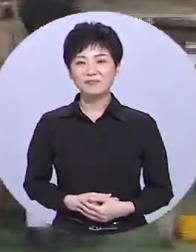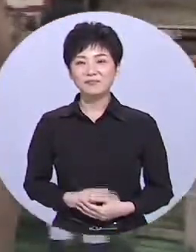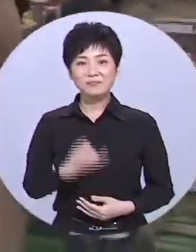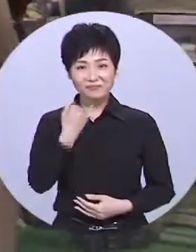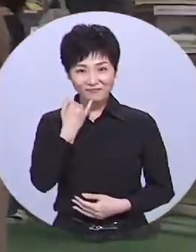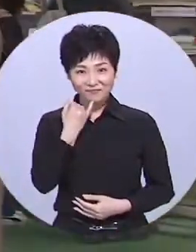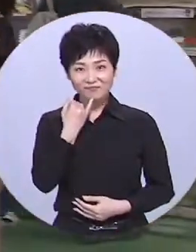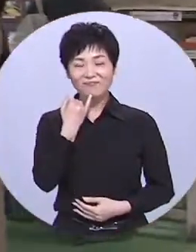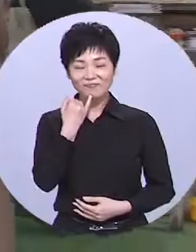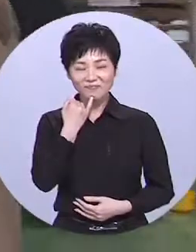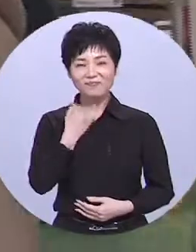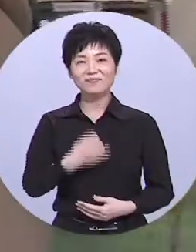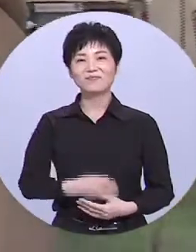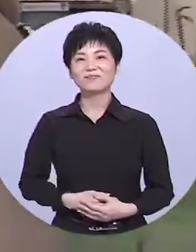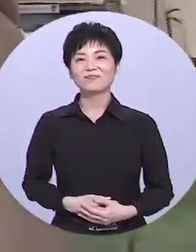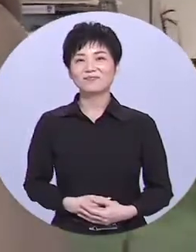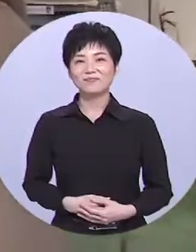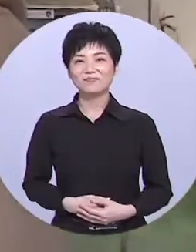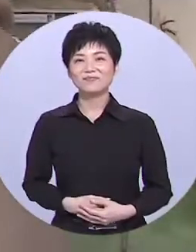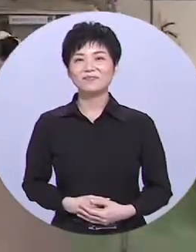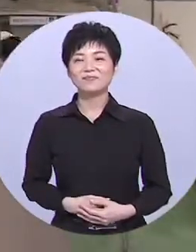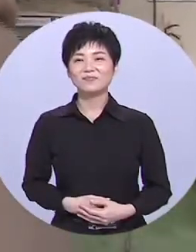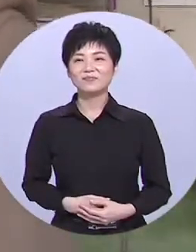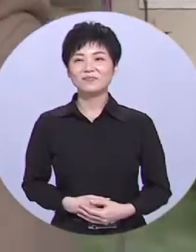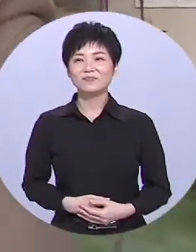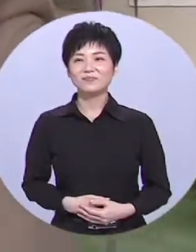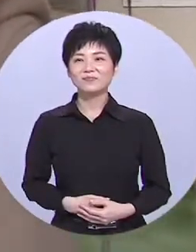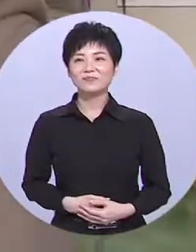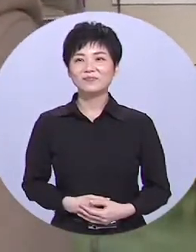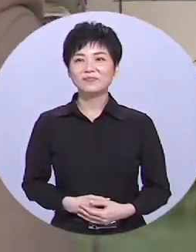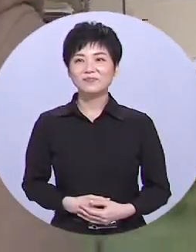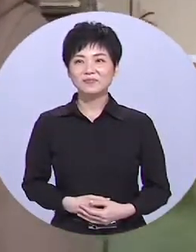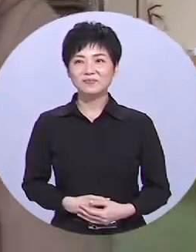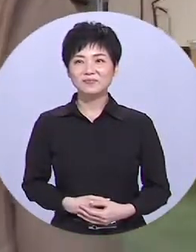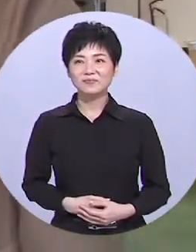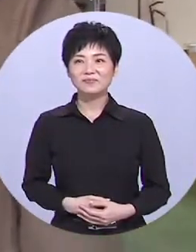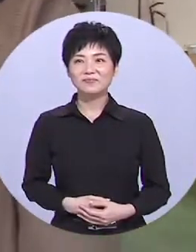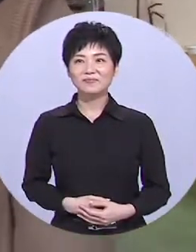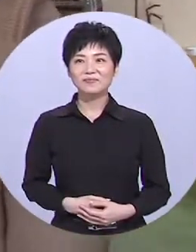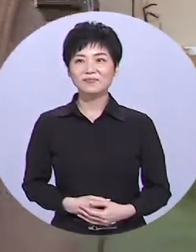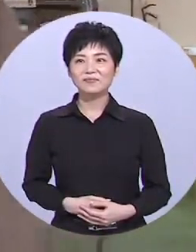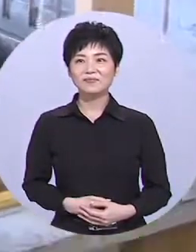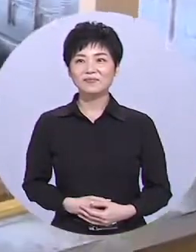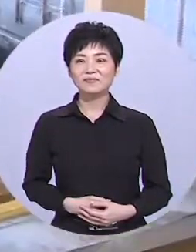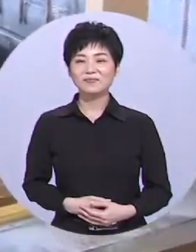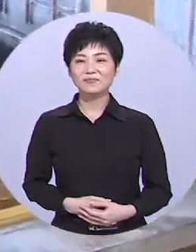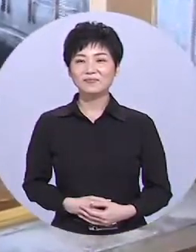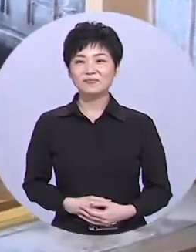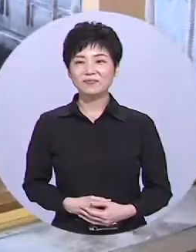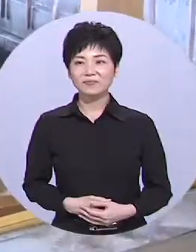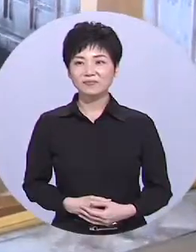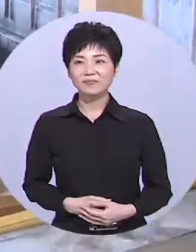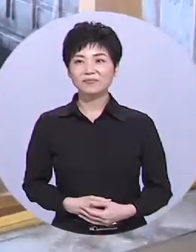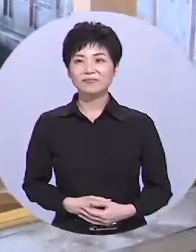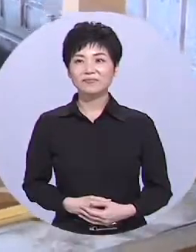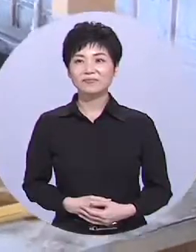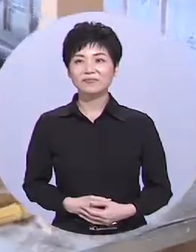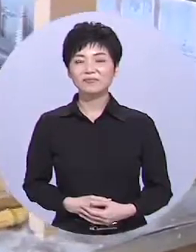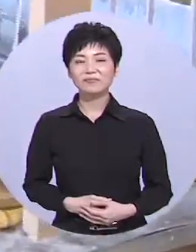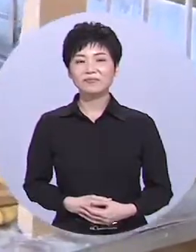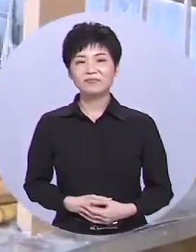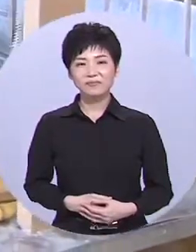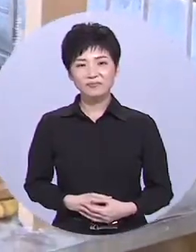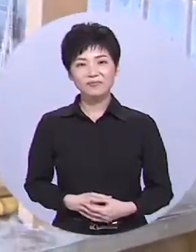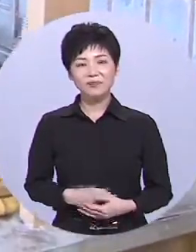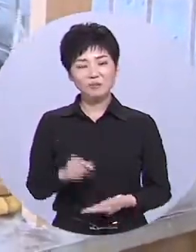はい、いいですか、 体験してみて。 あ、じゃあせっかく、 はい、 はい、ありがとうございます。 お願いいたします。 はい、お願いします。 何か師匠の贈